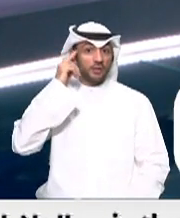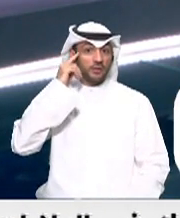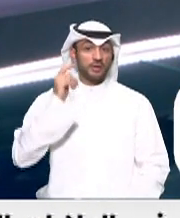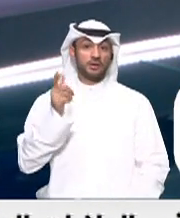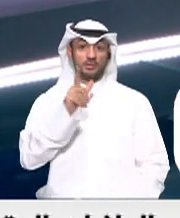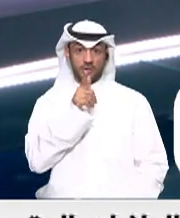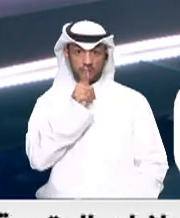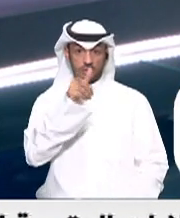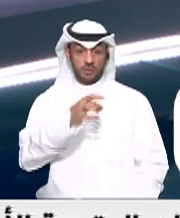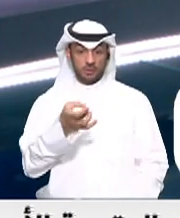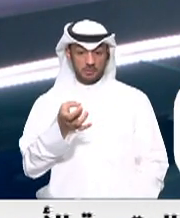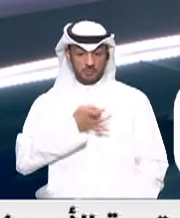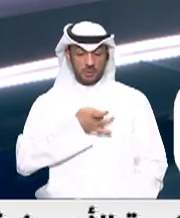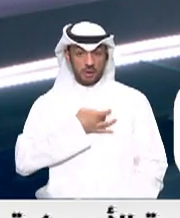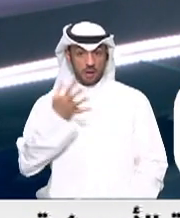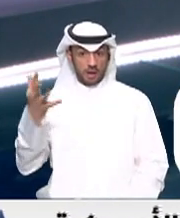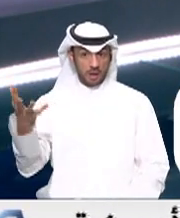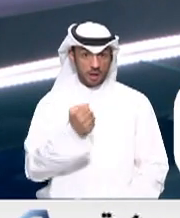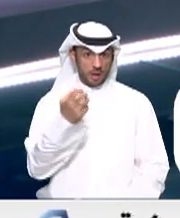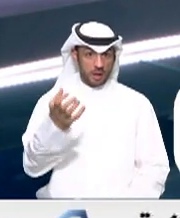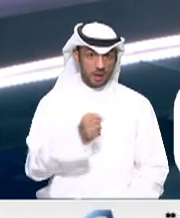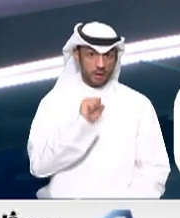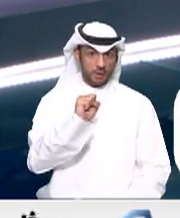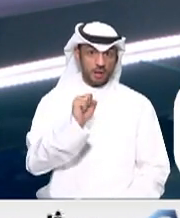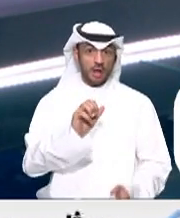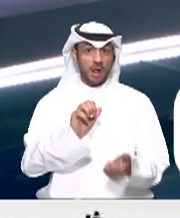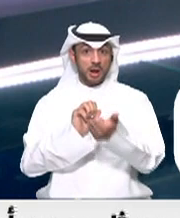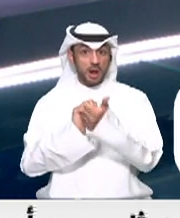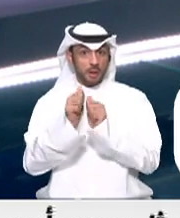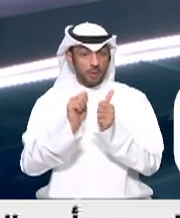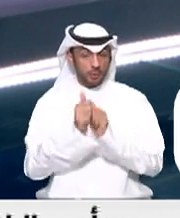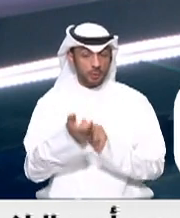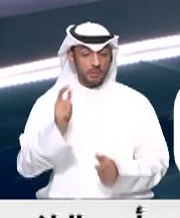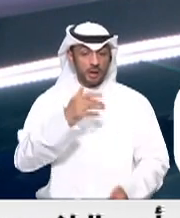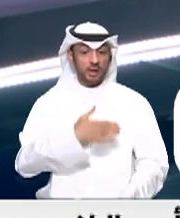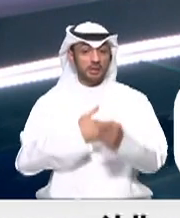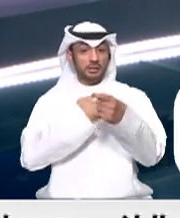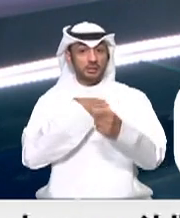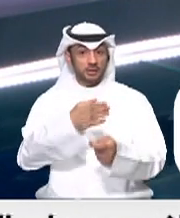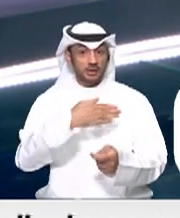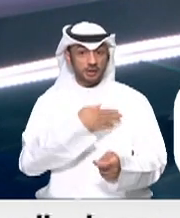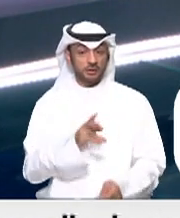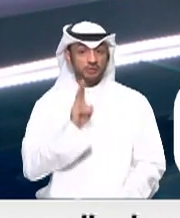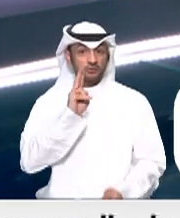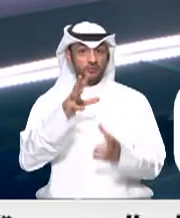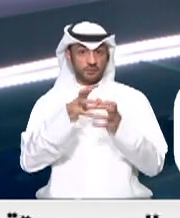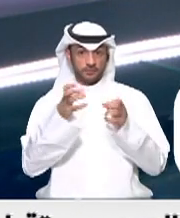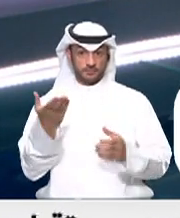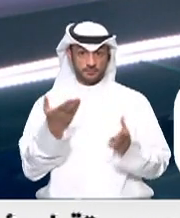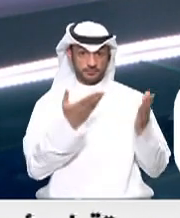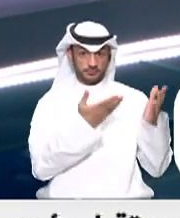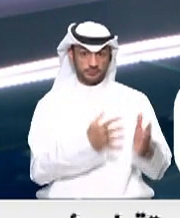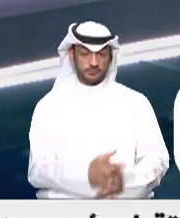ميداليات متنوعه في رياضه العاب القوه ولعبه تنس طاوله الى